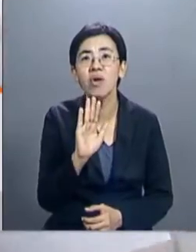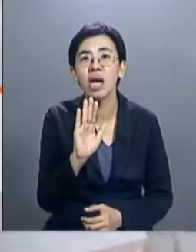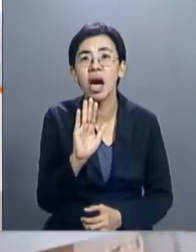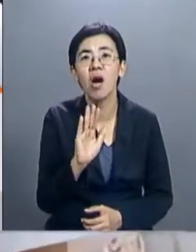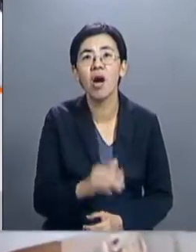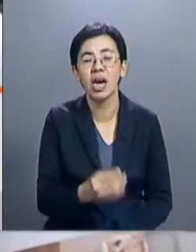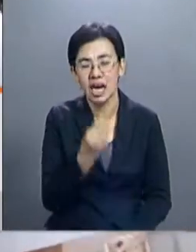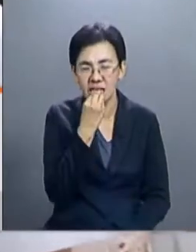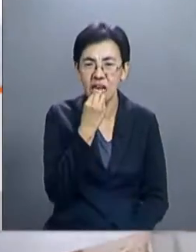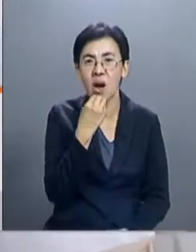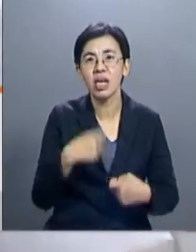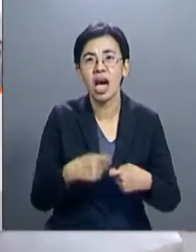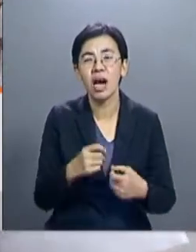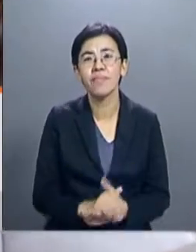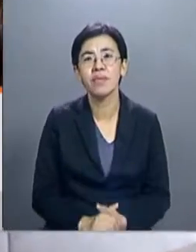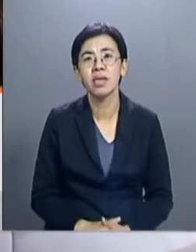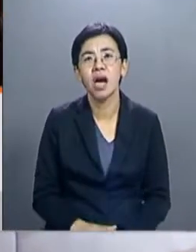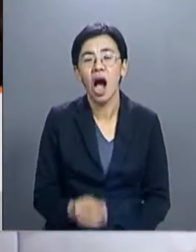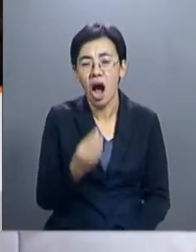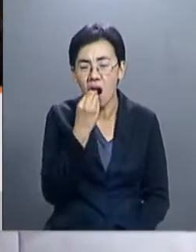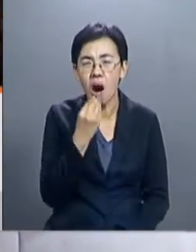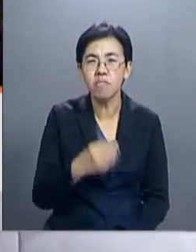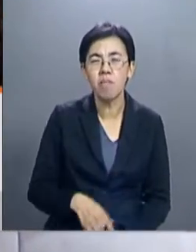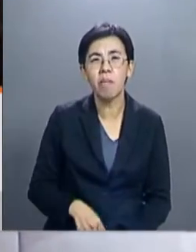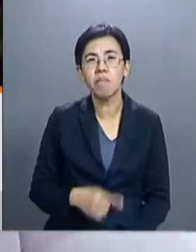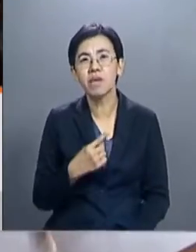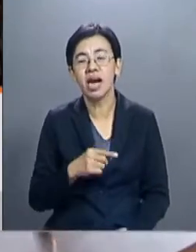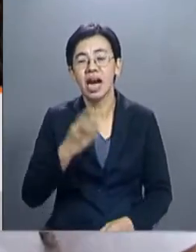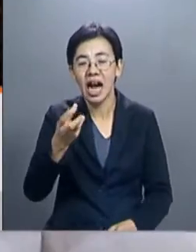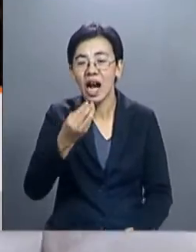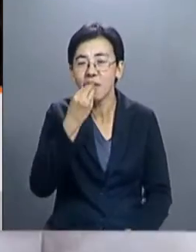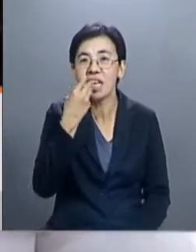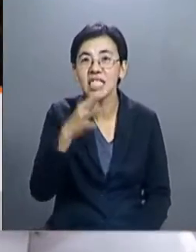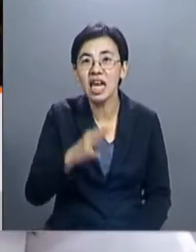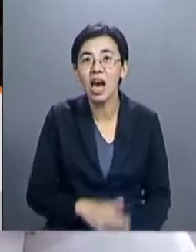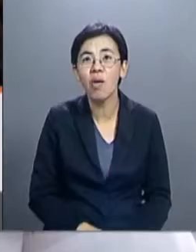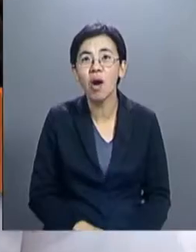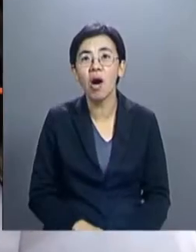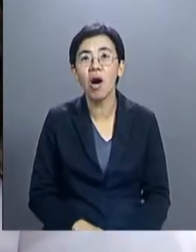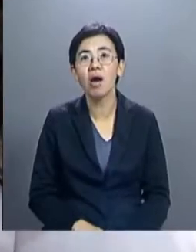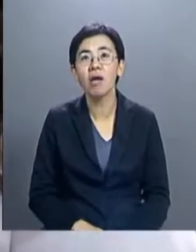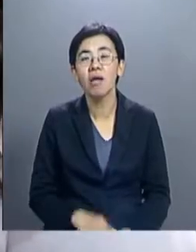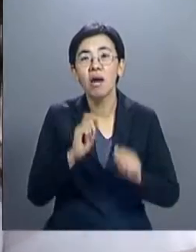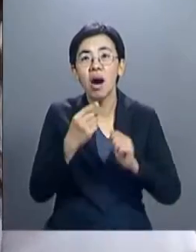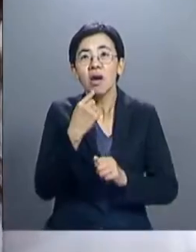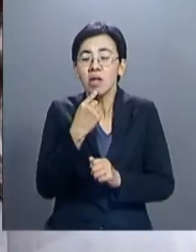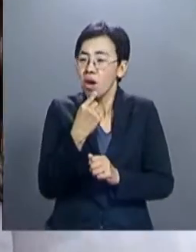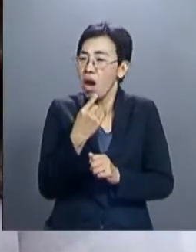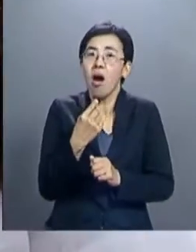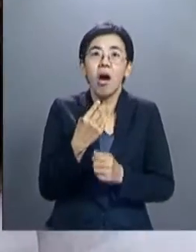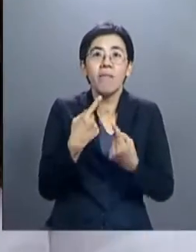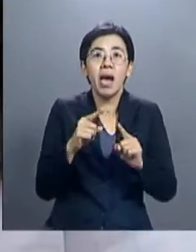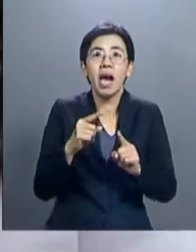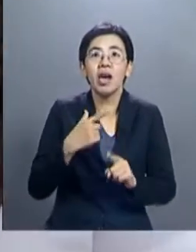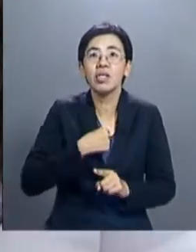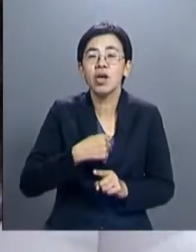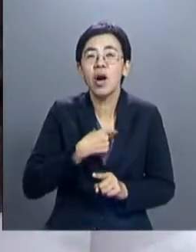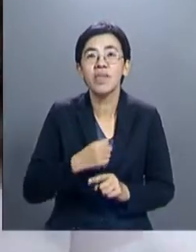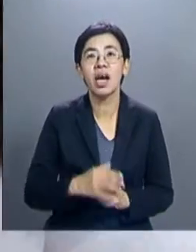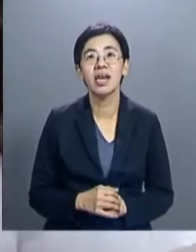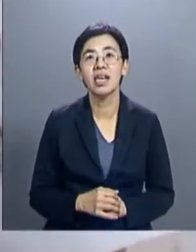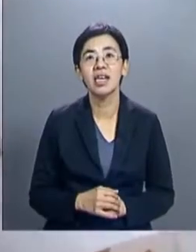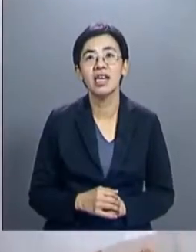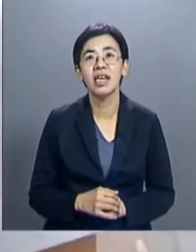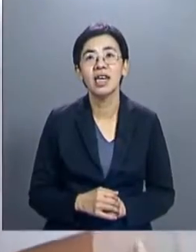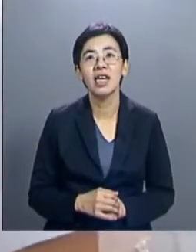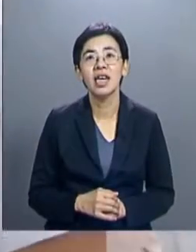ฟันพอเราพกติดกระเป๋าปุ๊บใส่ไว้เองคือพอเรากินข้าวเสร็จอะไรอย่างเงี้ยเราได้ใช้ต่อหนูแบบโหยมัน Amazing มากหลังจากนั้นหนูชอบกันได้เงินทอนเป็นห